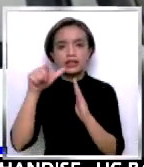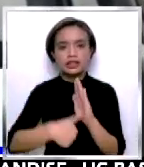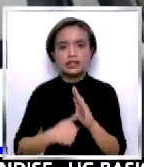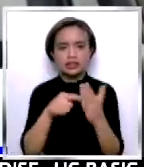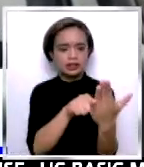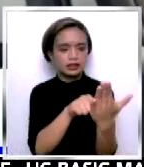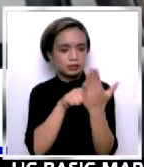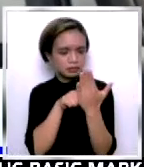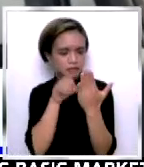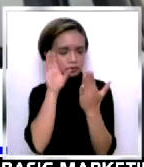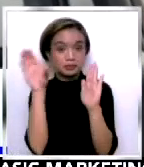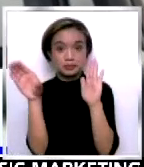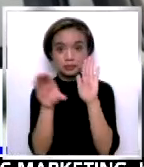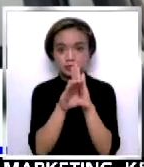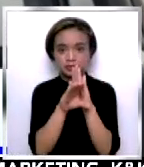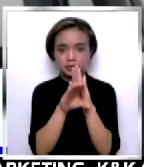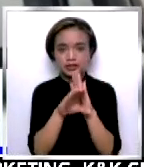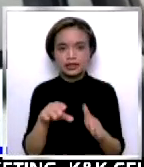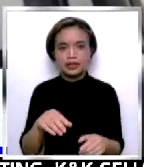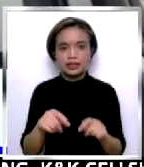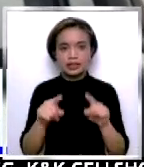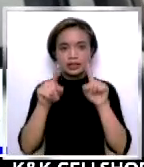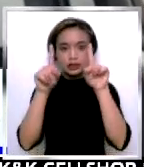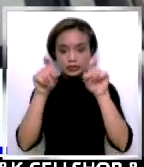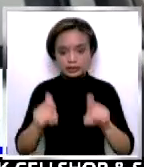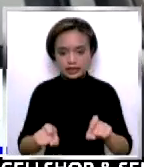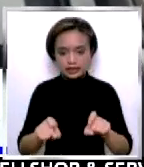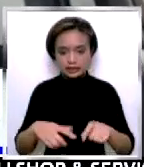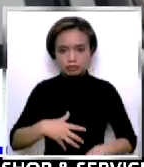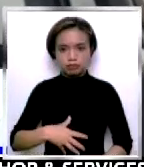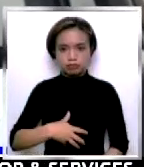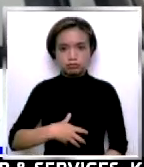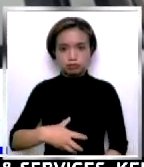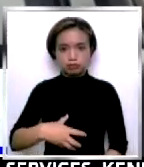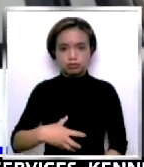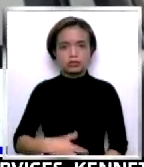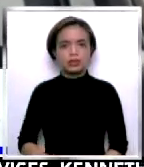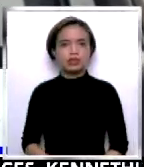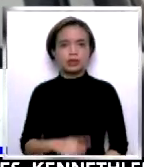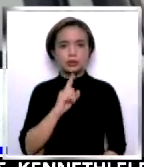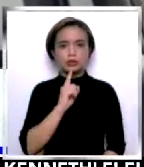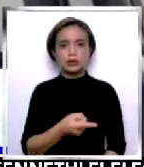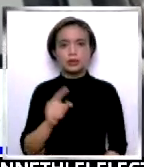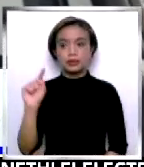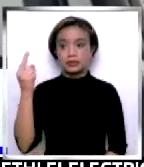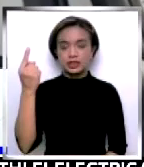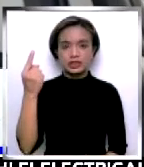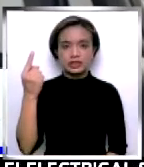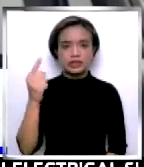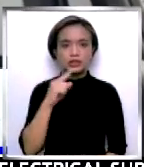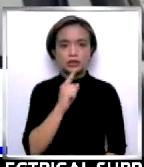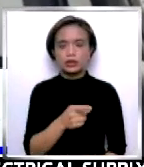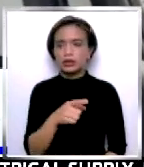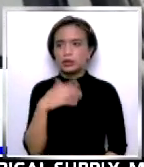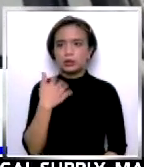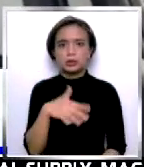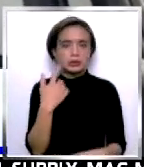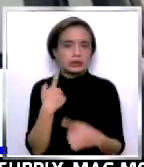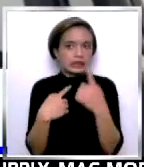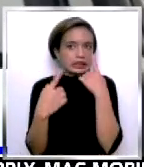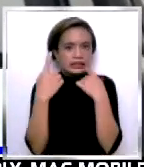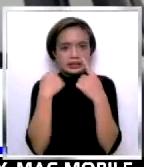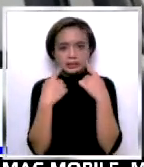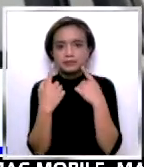yung picture ng pregnancy test. Tapos it is totally different kasi syempre yung first one, sobrang emotional.